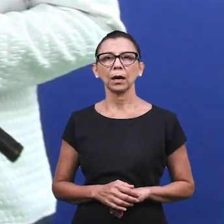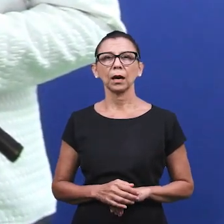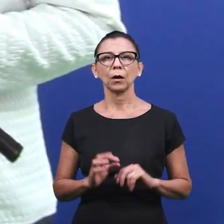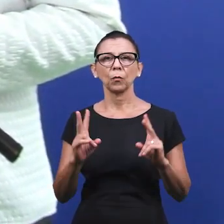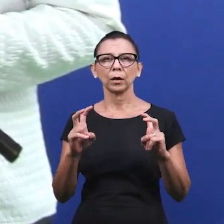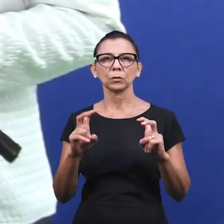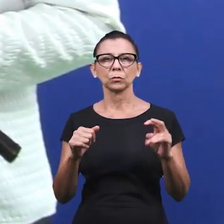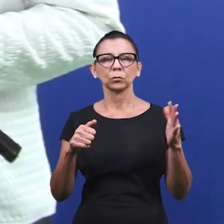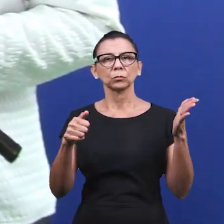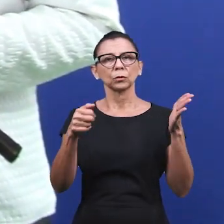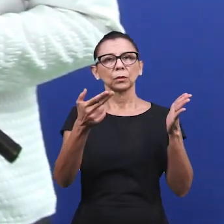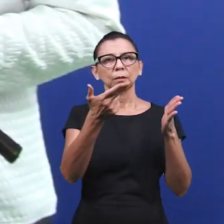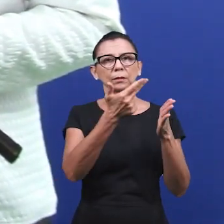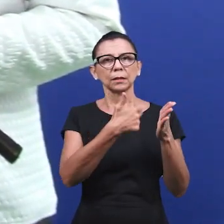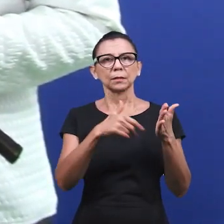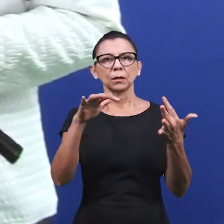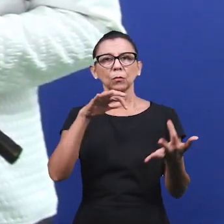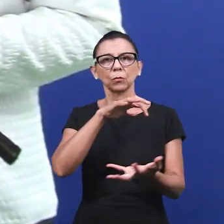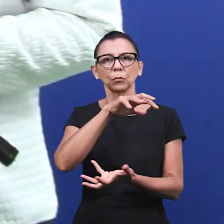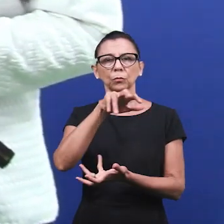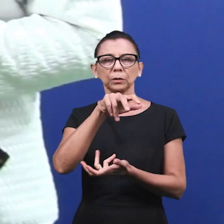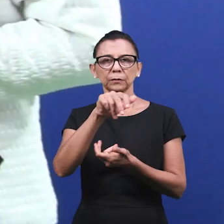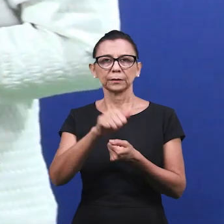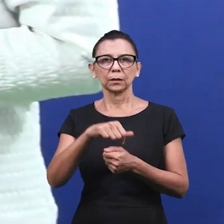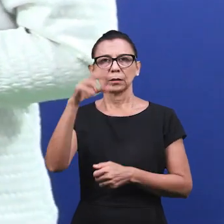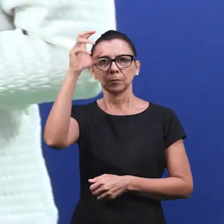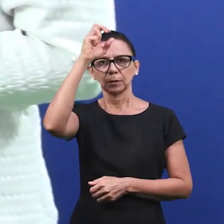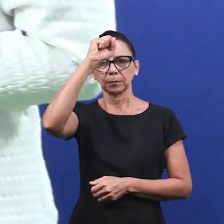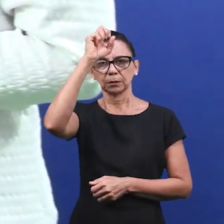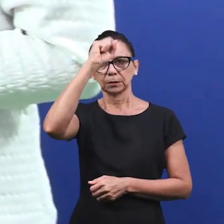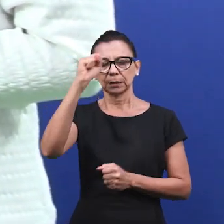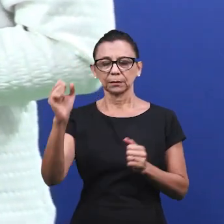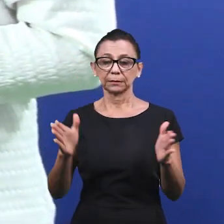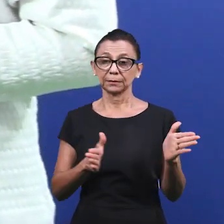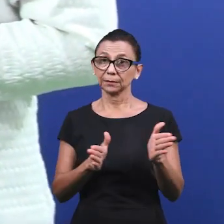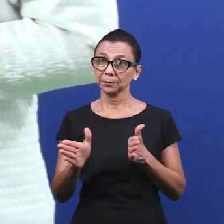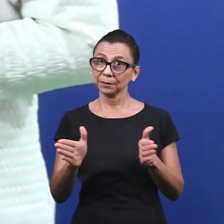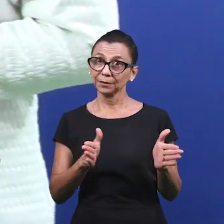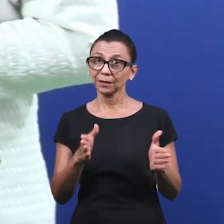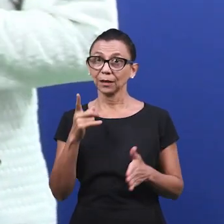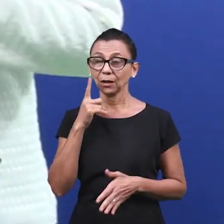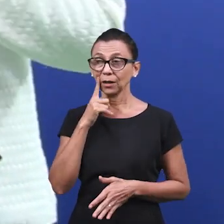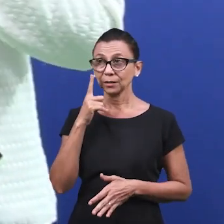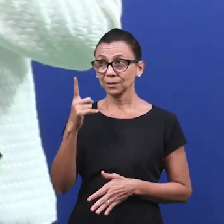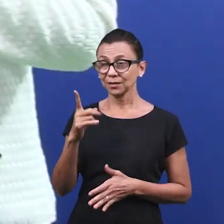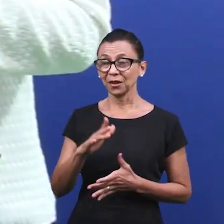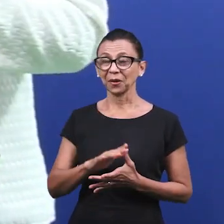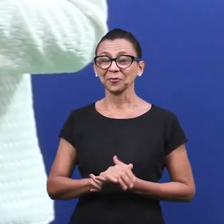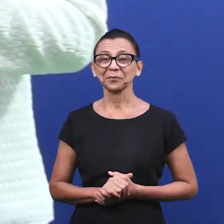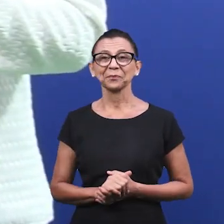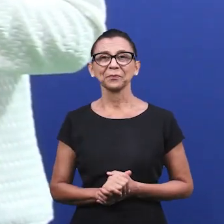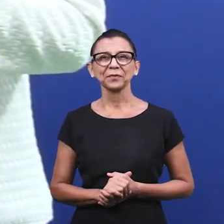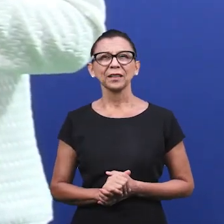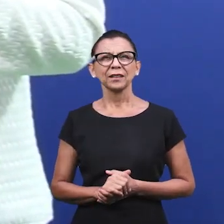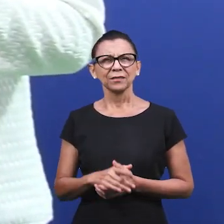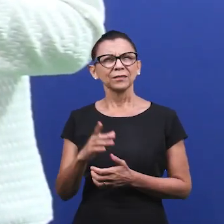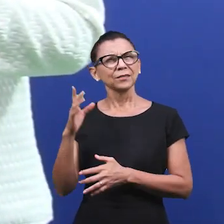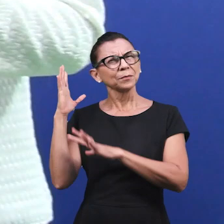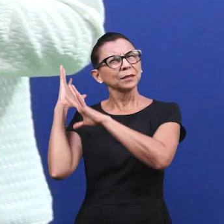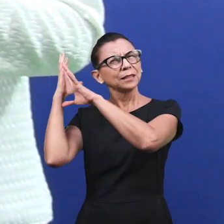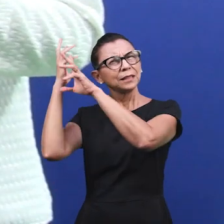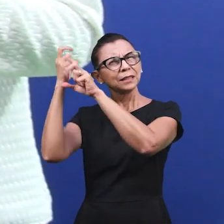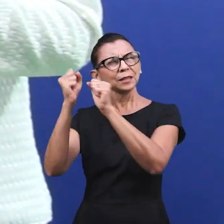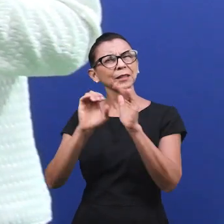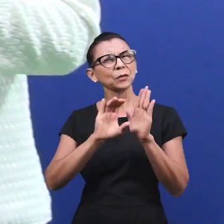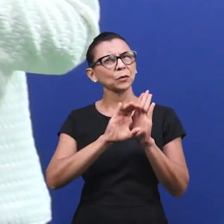parler sur le dessein universel pour apprentissage et accessibilité. Regardez bien. Pour cela, nous allons